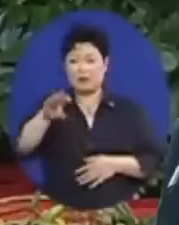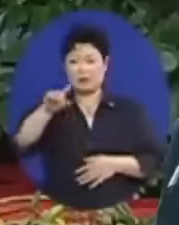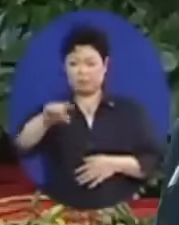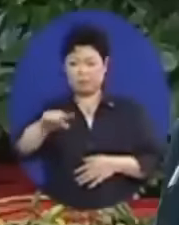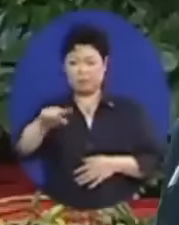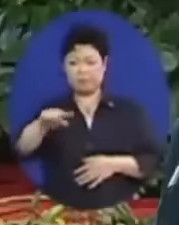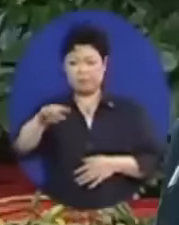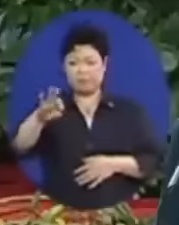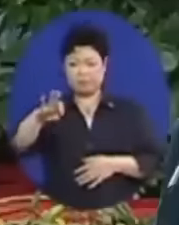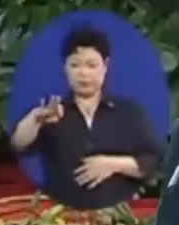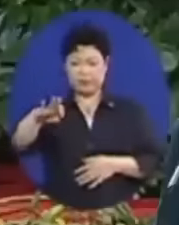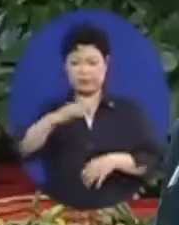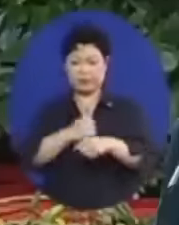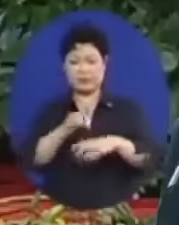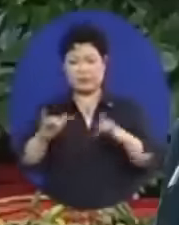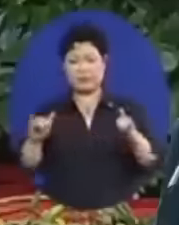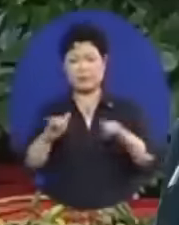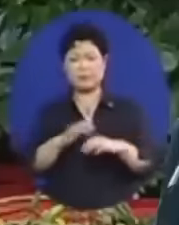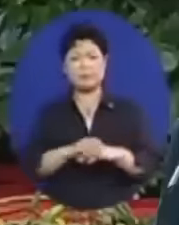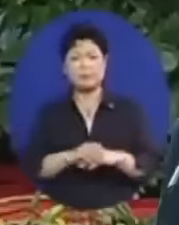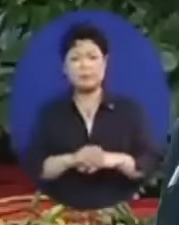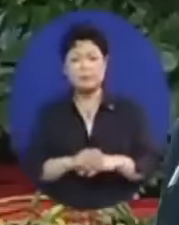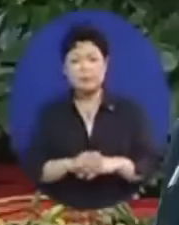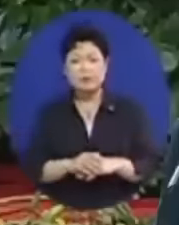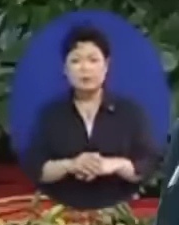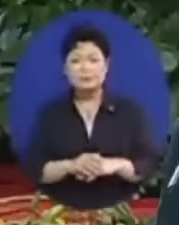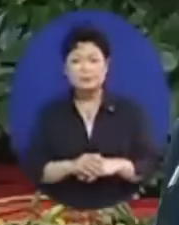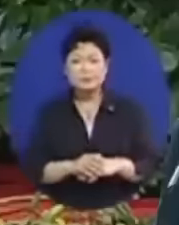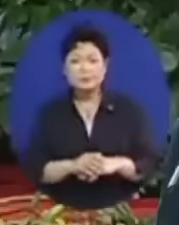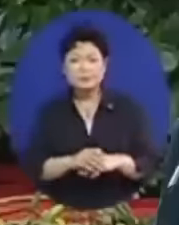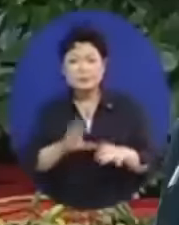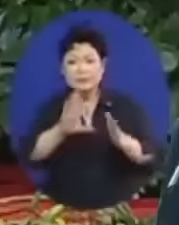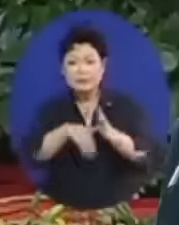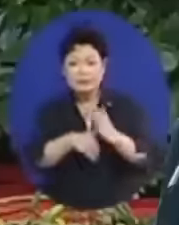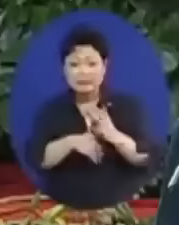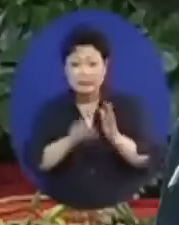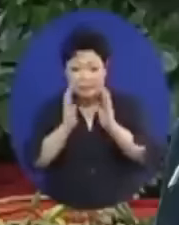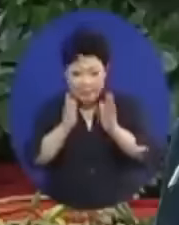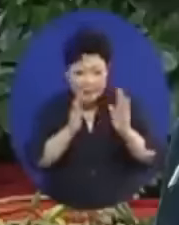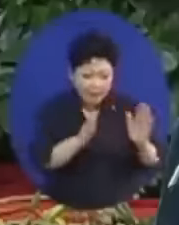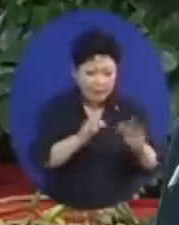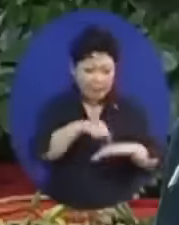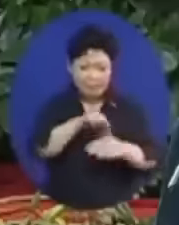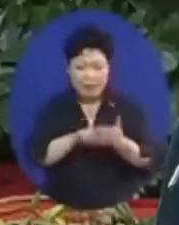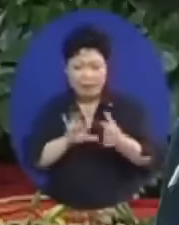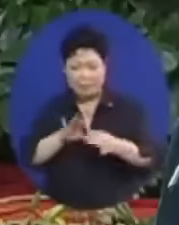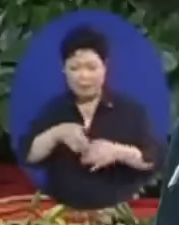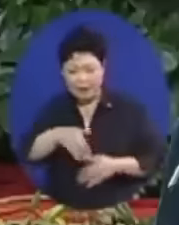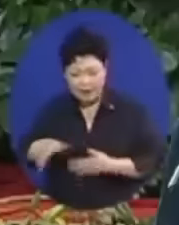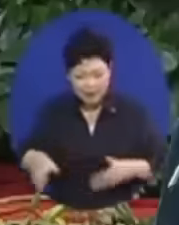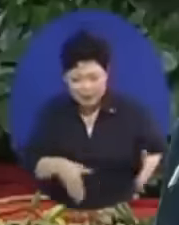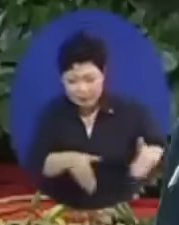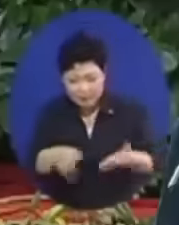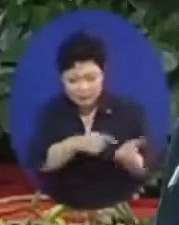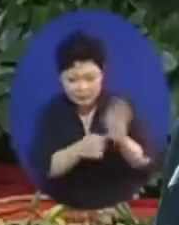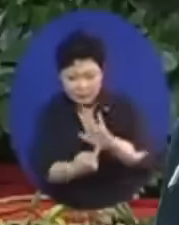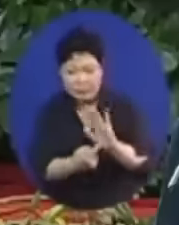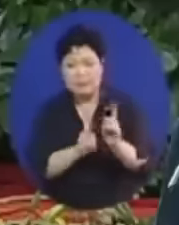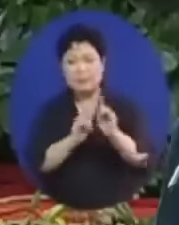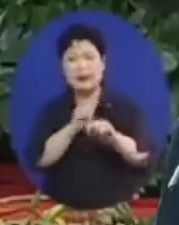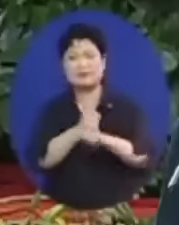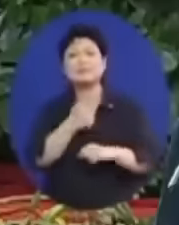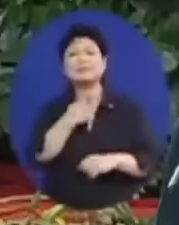생전에 스위스에서 세계의 지식인들이 모인 가운데 이 시대의 방향과 마음의 갈 길을 제시하면서 이렇게 말한 적이